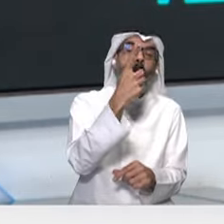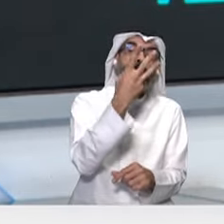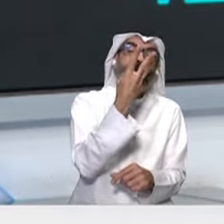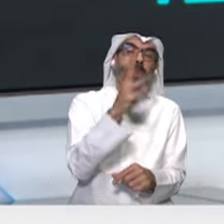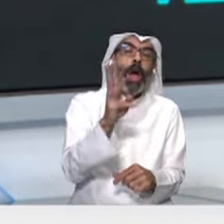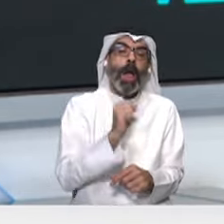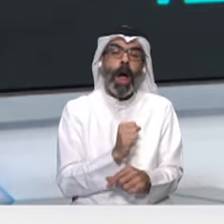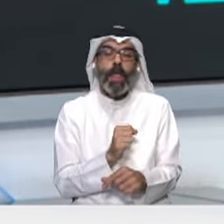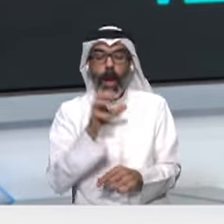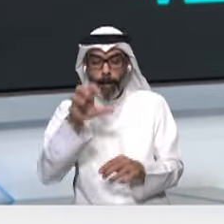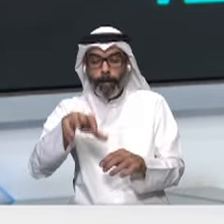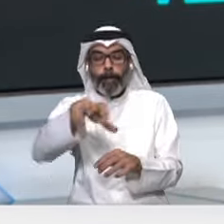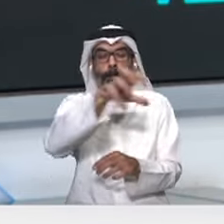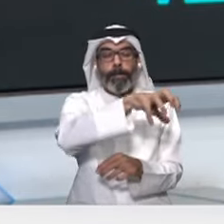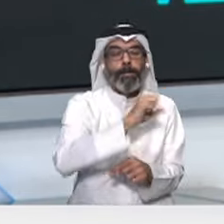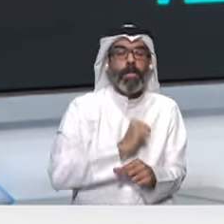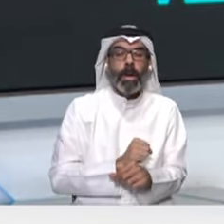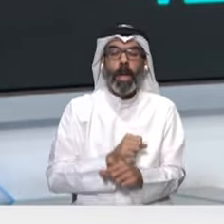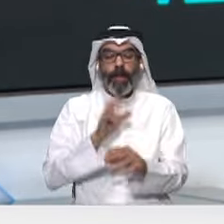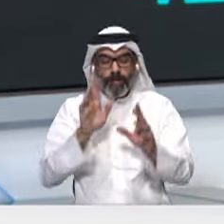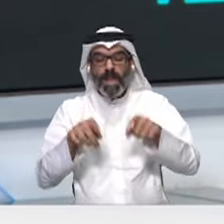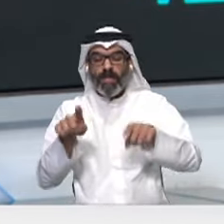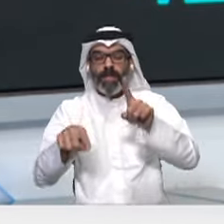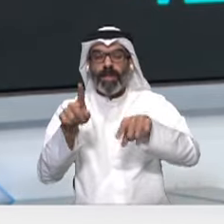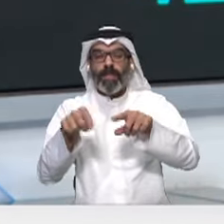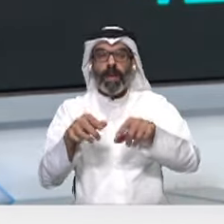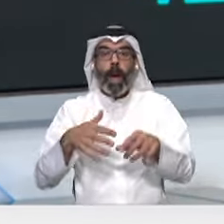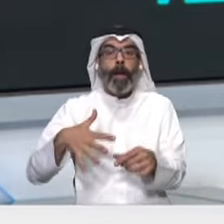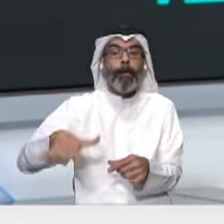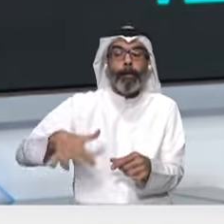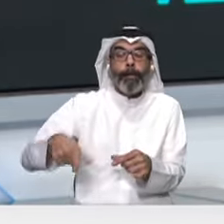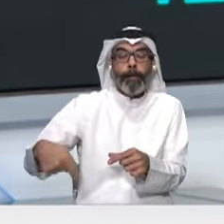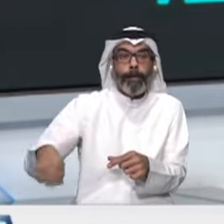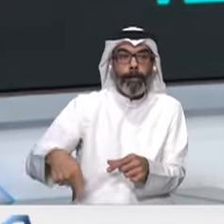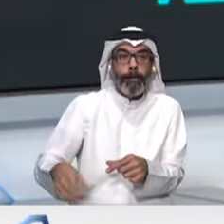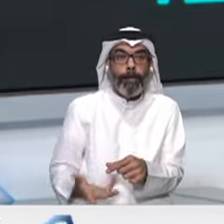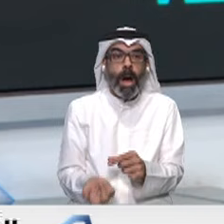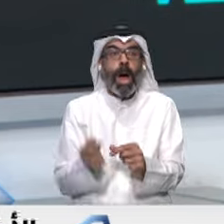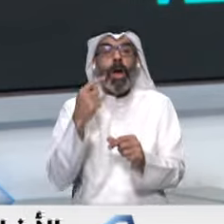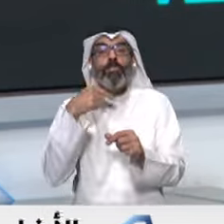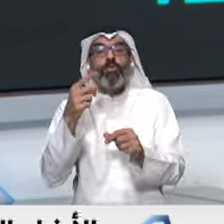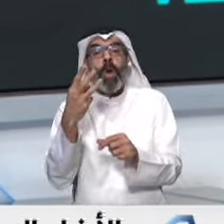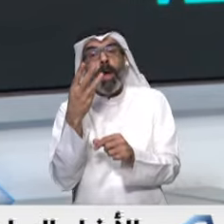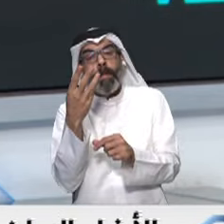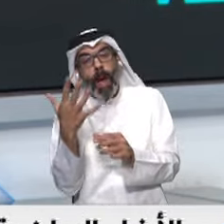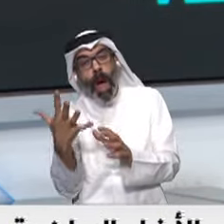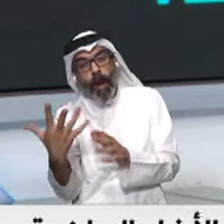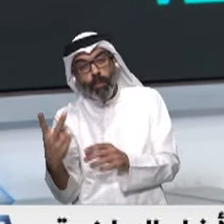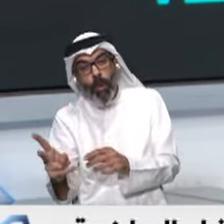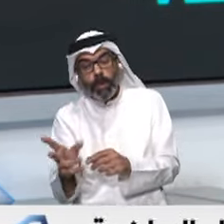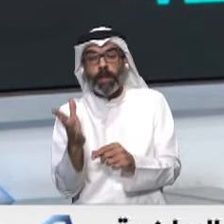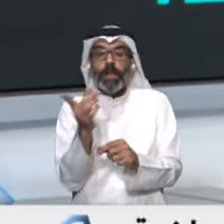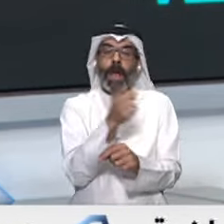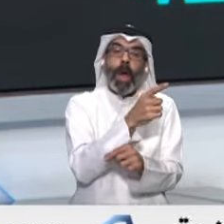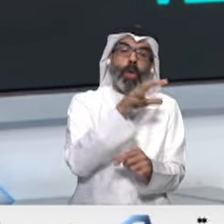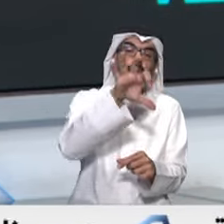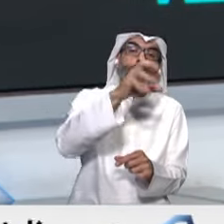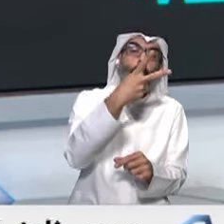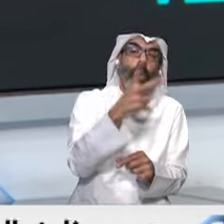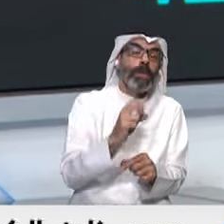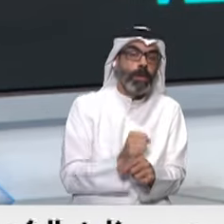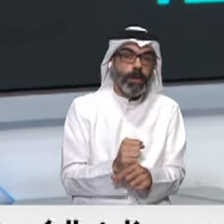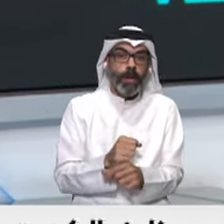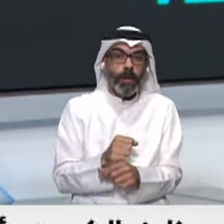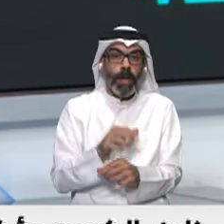مئويه في اغلب المناطق باستثناء بعض المناطق الساحليه والجزر تتراوح درجات الحراره هناك ما بين 25 الى 29